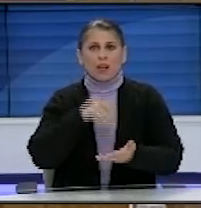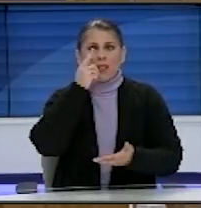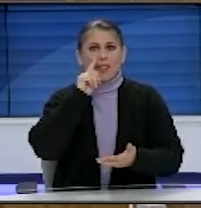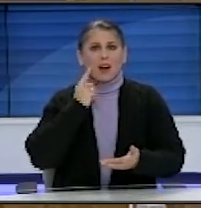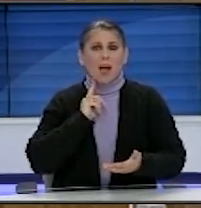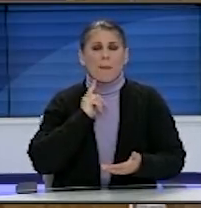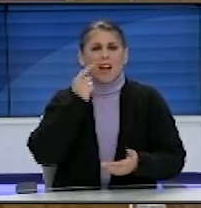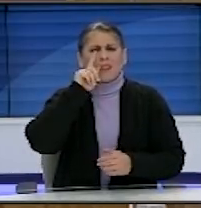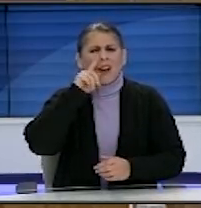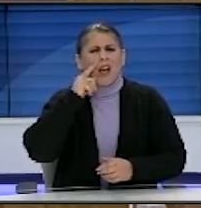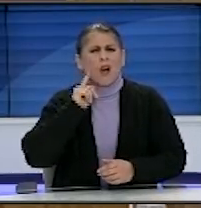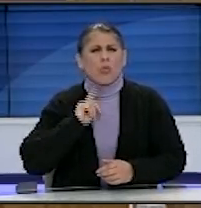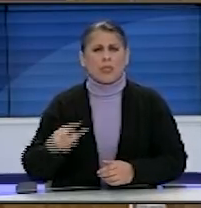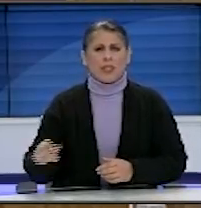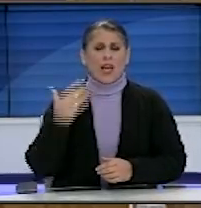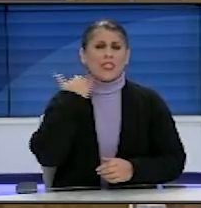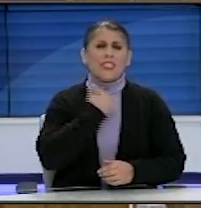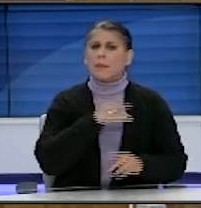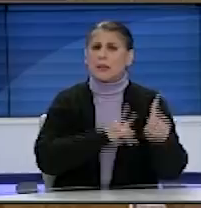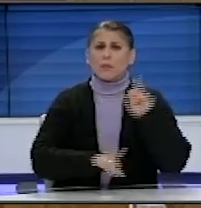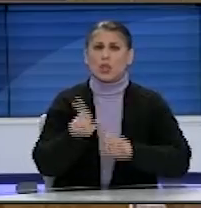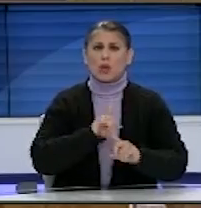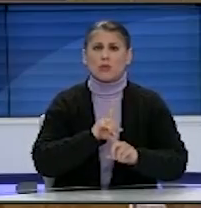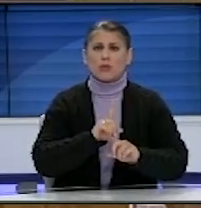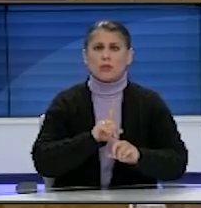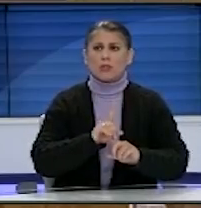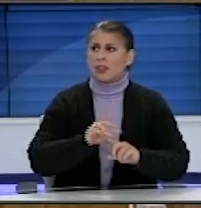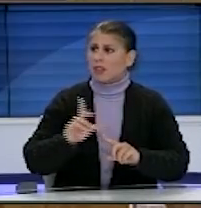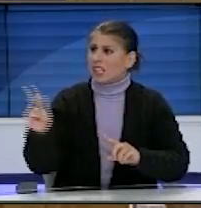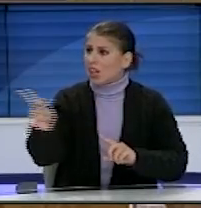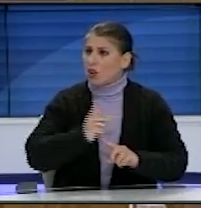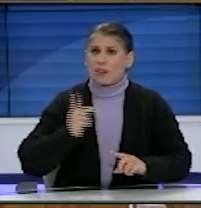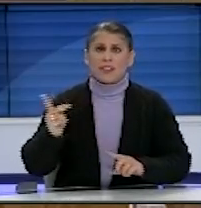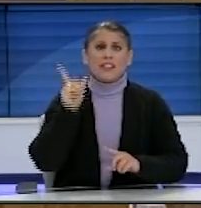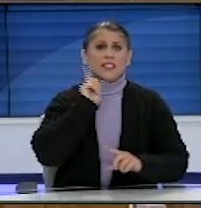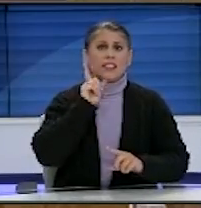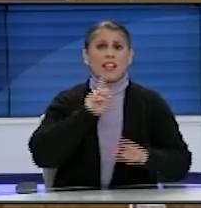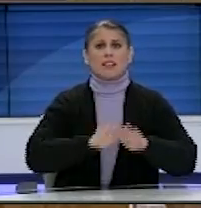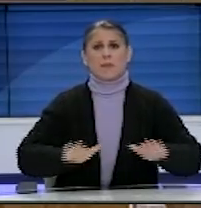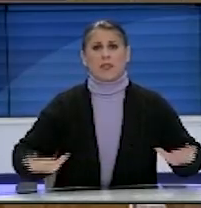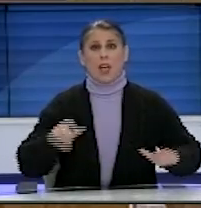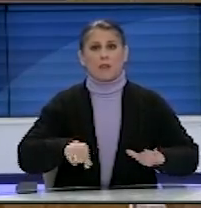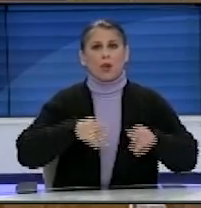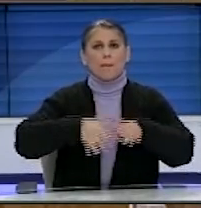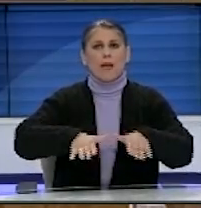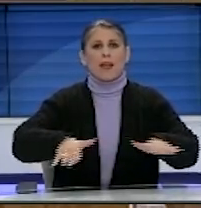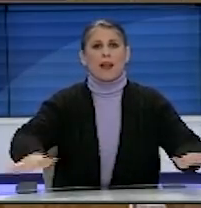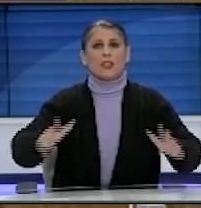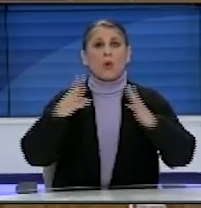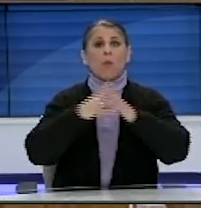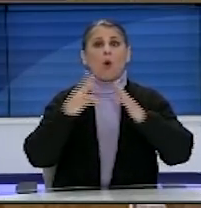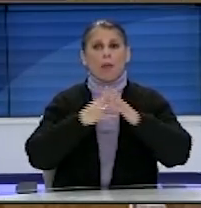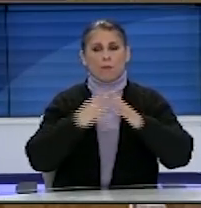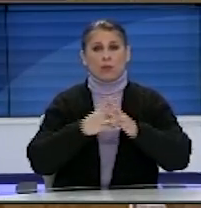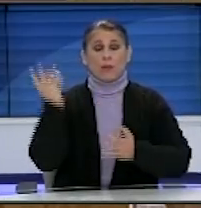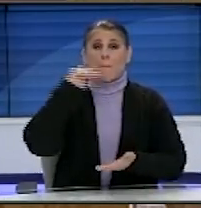μια τραγωδία με θύματα λαούς, με θύματα γυναικόπαιδα. Είναι ένας ακόμα ιμπεριαλιστικός πόλεμος και